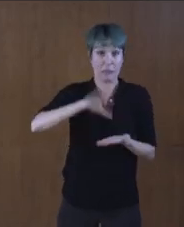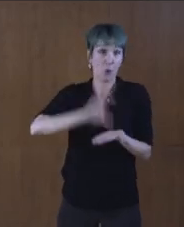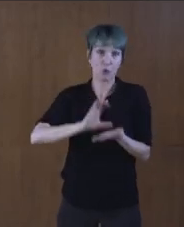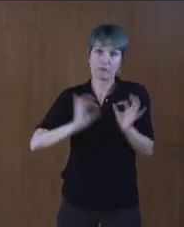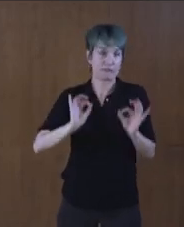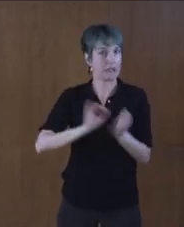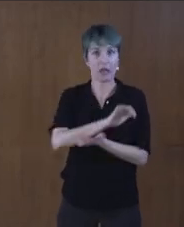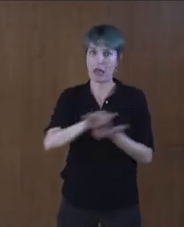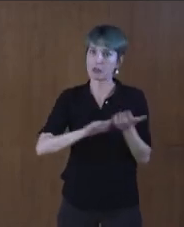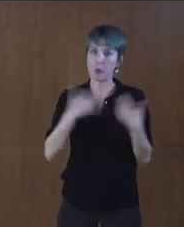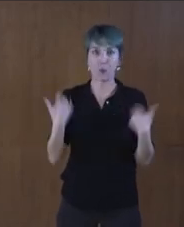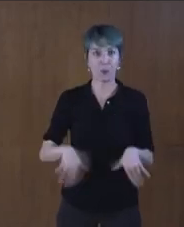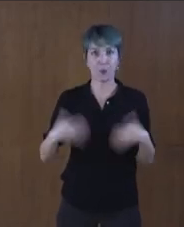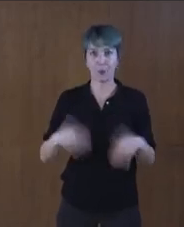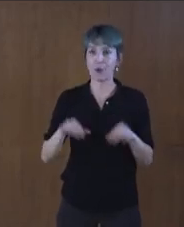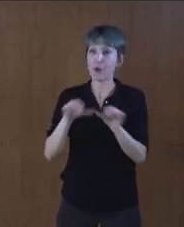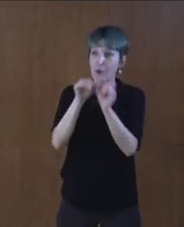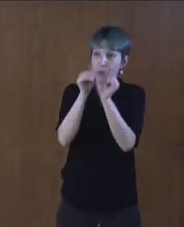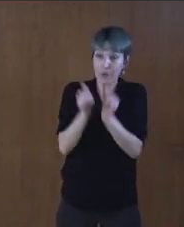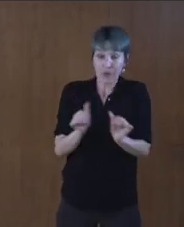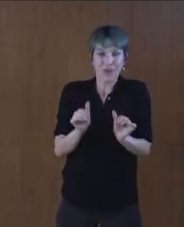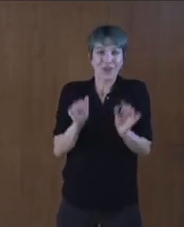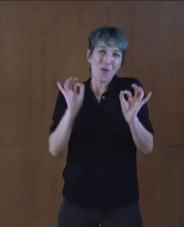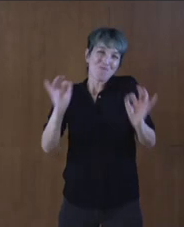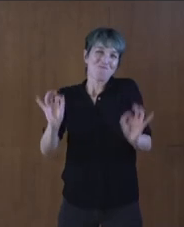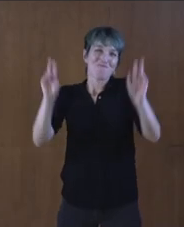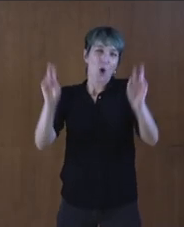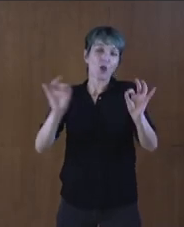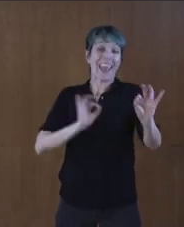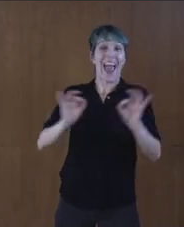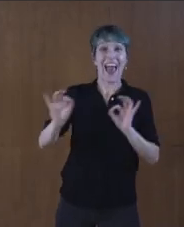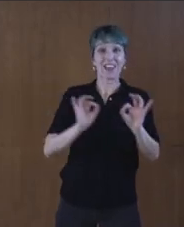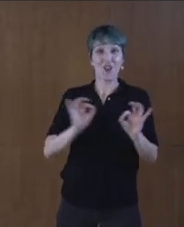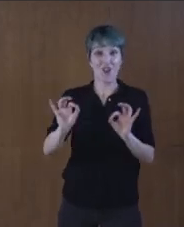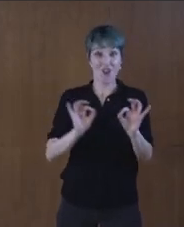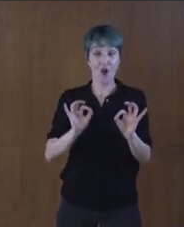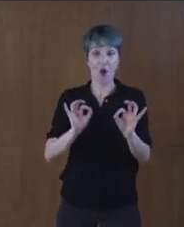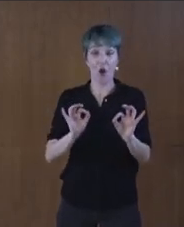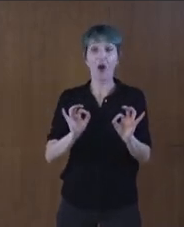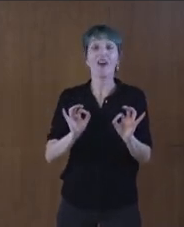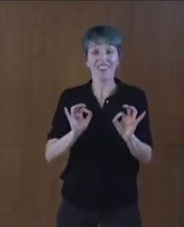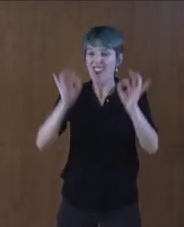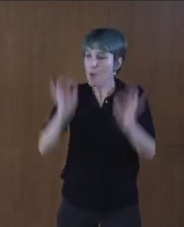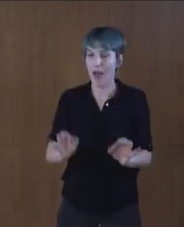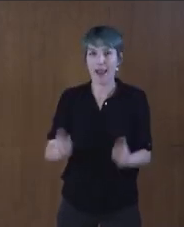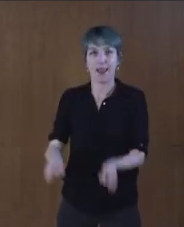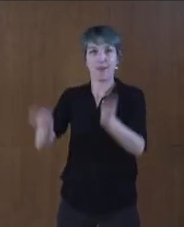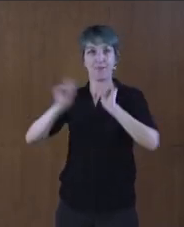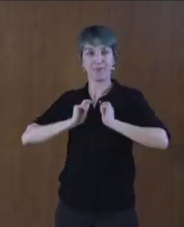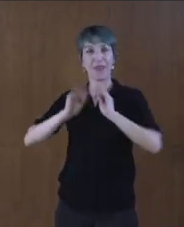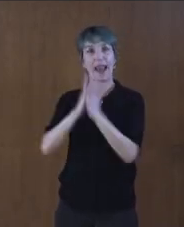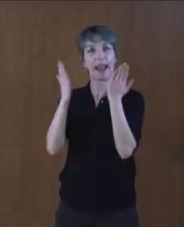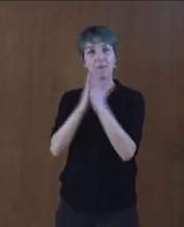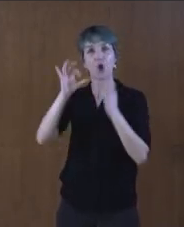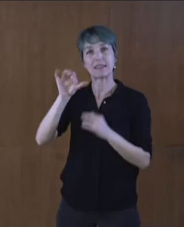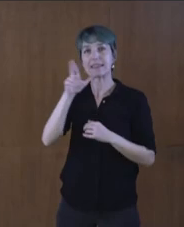catàstrofes, la vostra escenografia ens durà, a més, a la deriva cap a la tempesta de